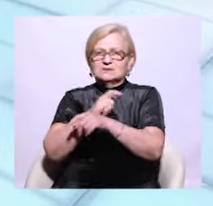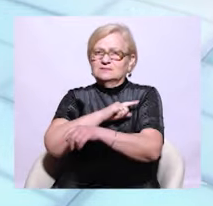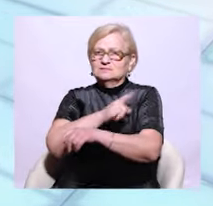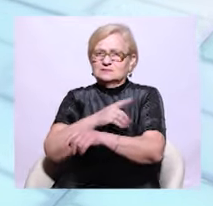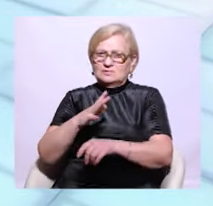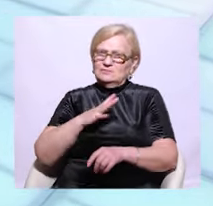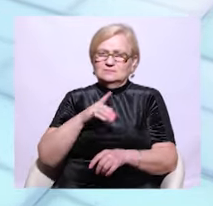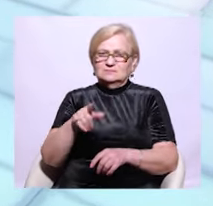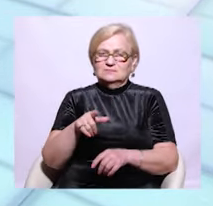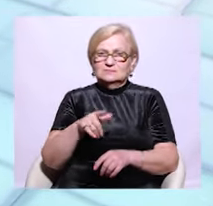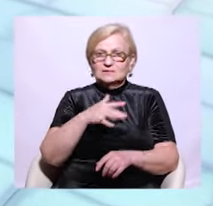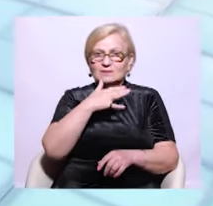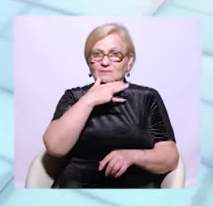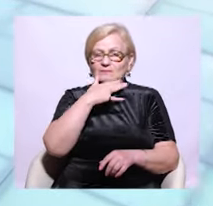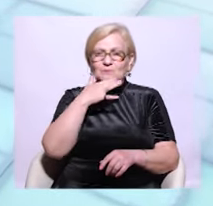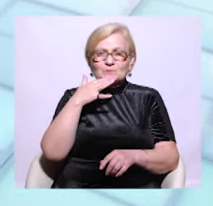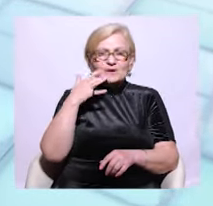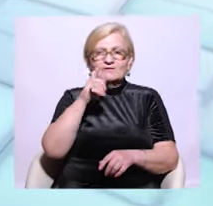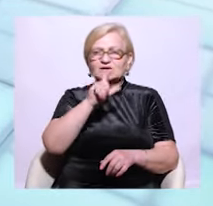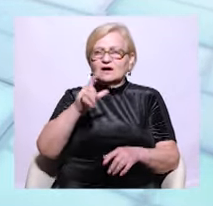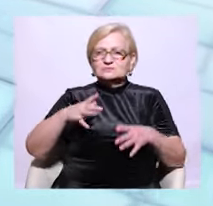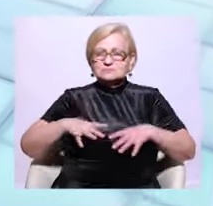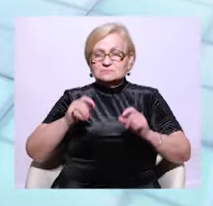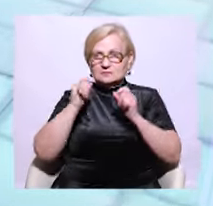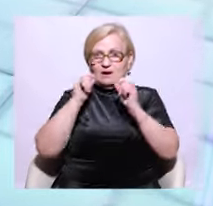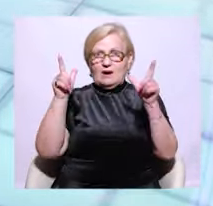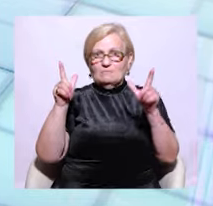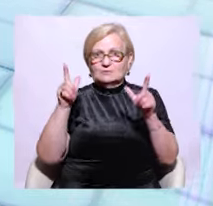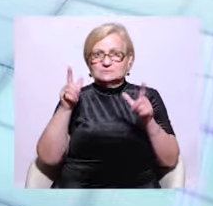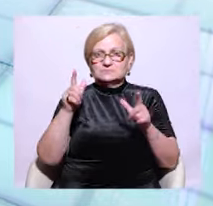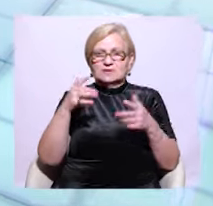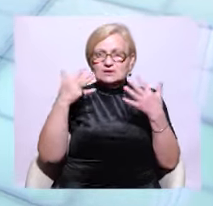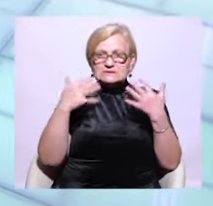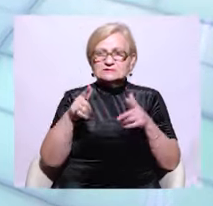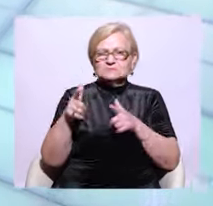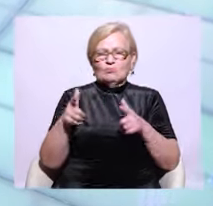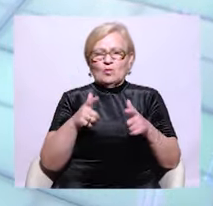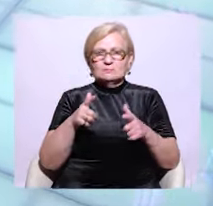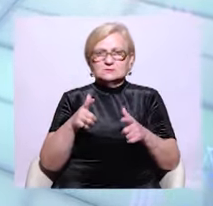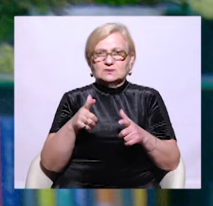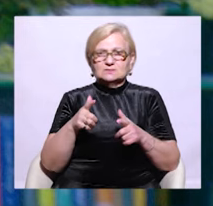და რომელმაც გამოაფხიზლა კიდეც ქართველი საზოგადოება და შეაიარაღა კიდეც ის